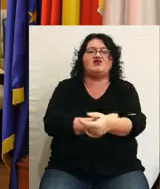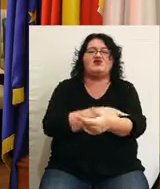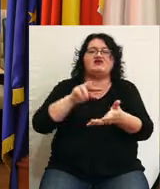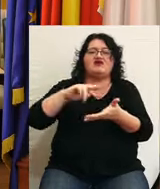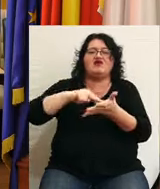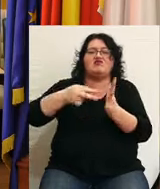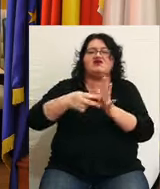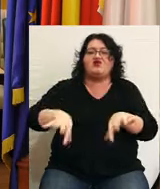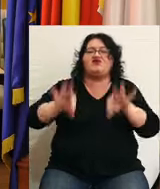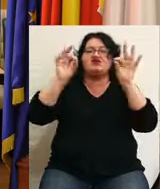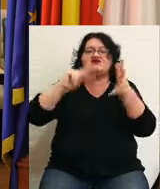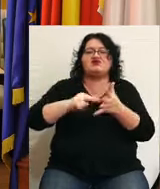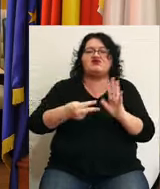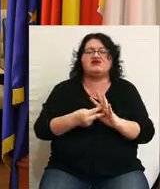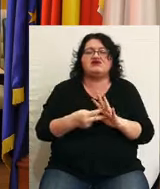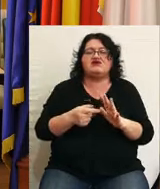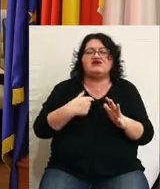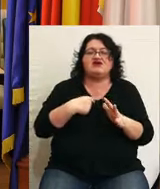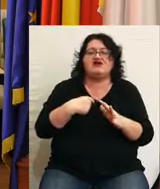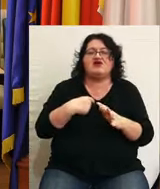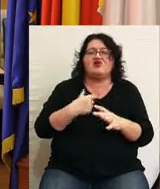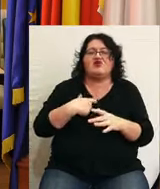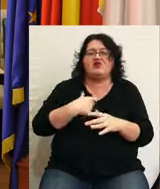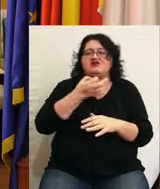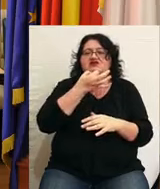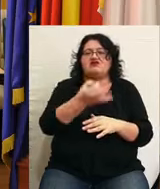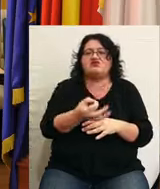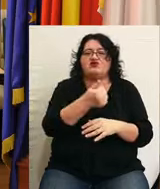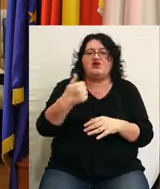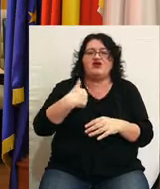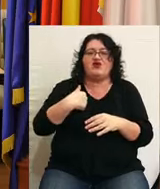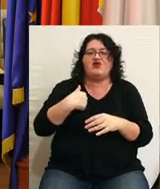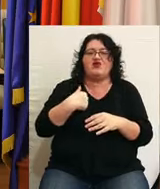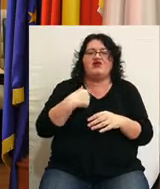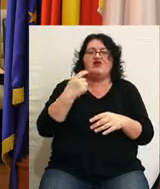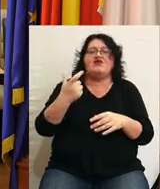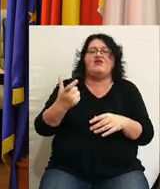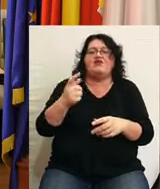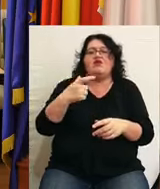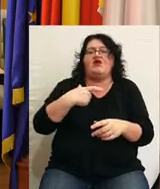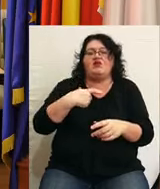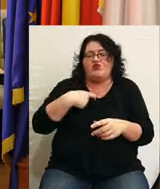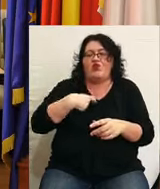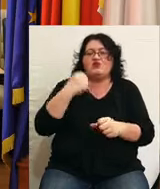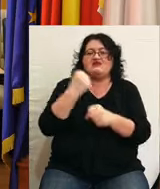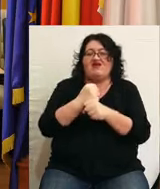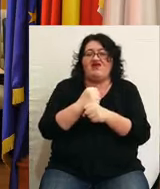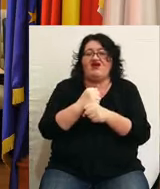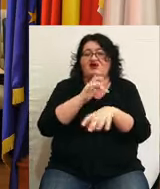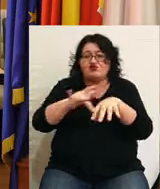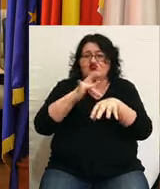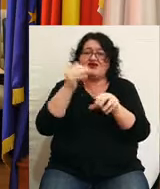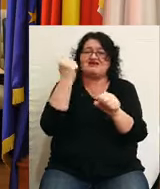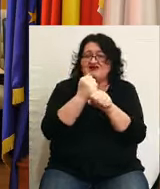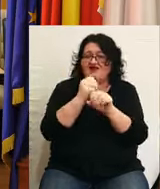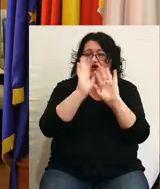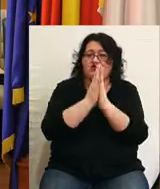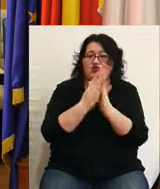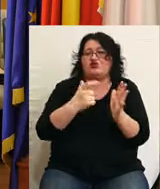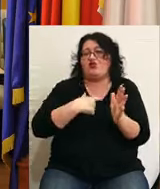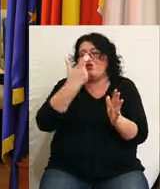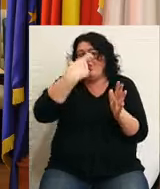o soluție? Da, eu pot să spun că eu fac tot posibil ce îmi stă mie în puteri